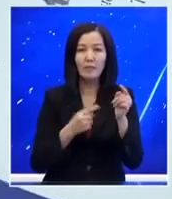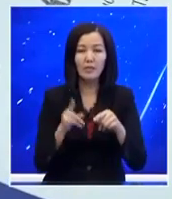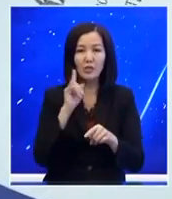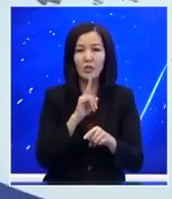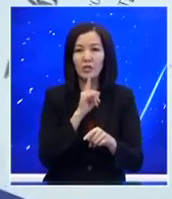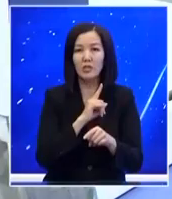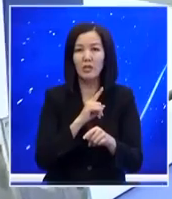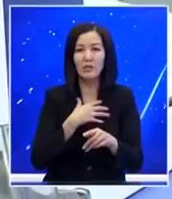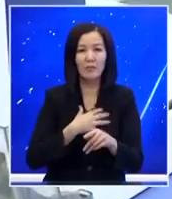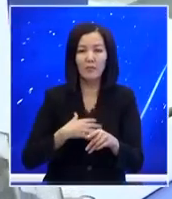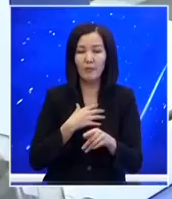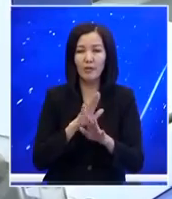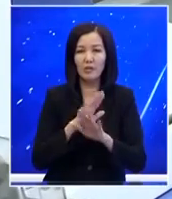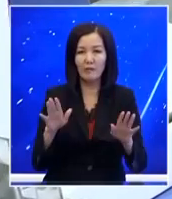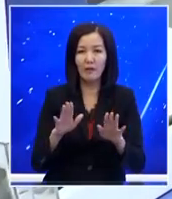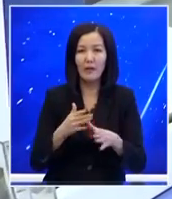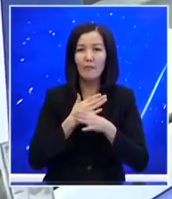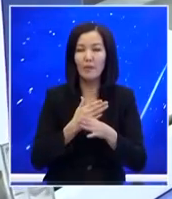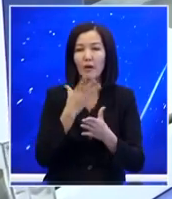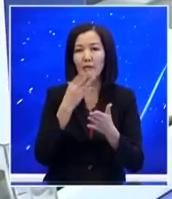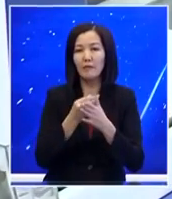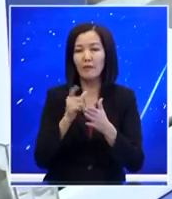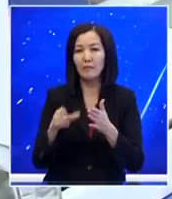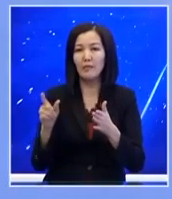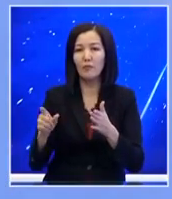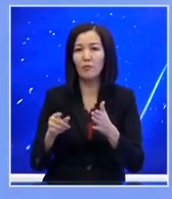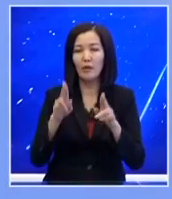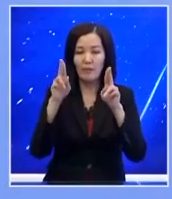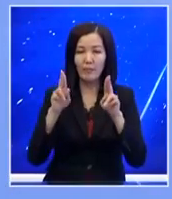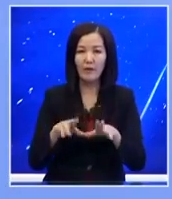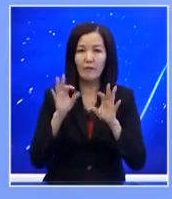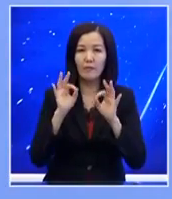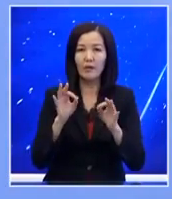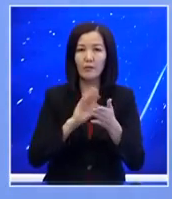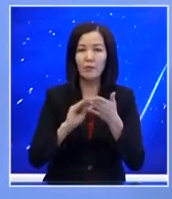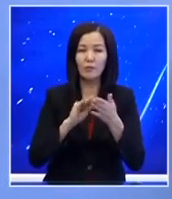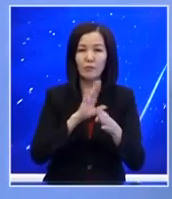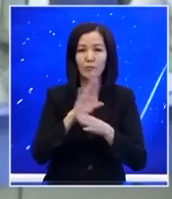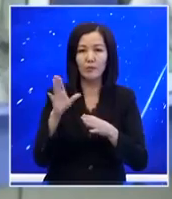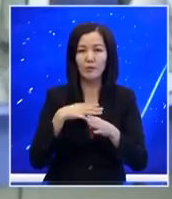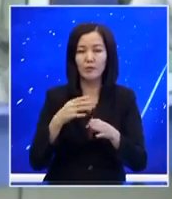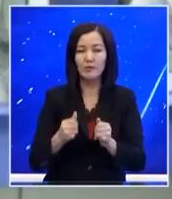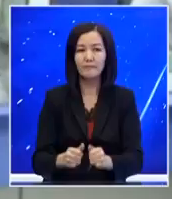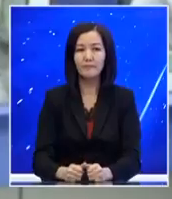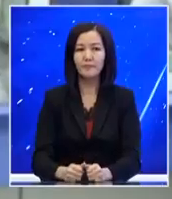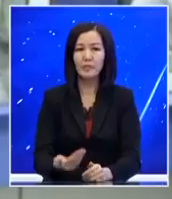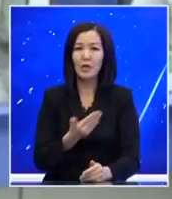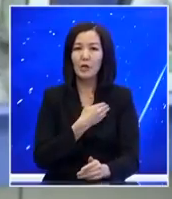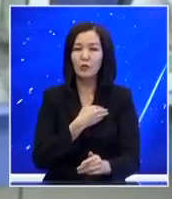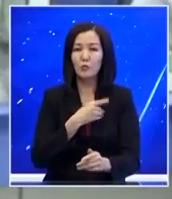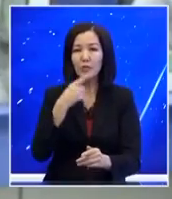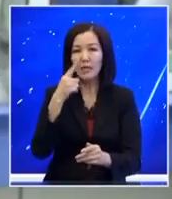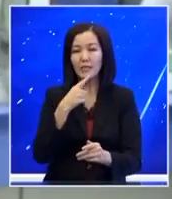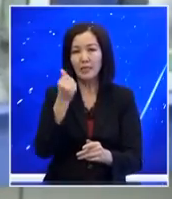не отчаивается, но еще и помогает своим знакомым, разъясняя правила оформления заявки на госпособие. Хочу сказать спасибо